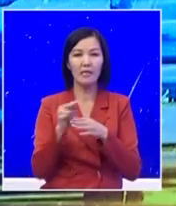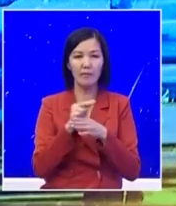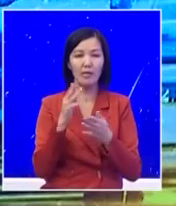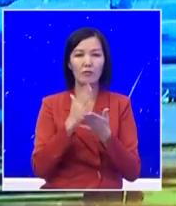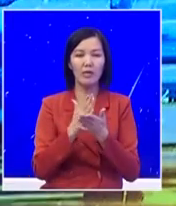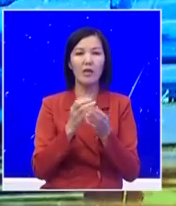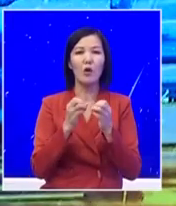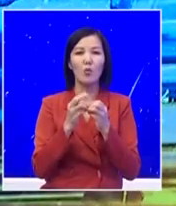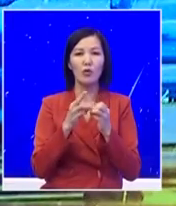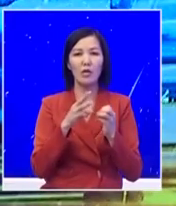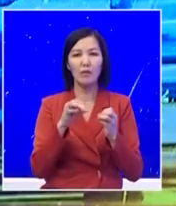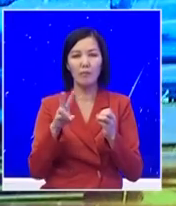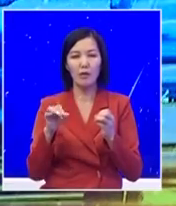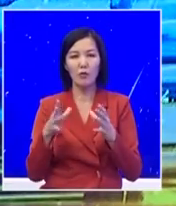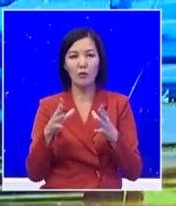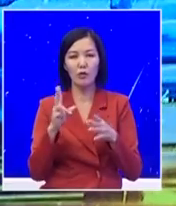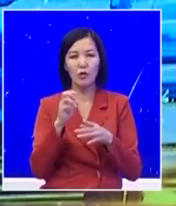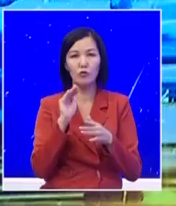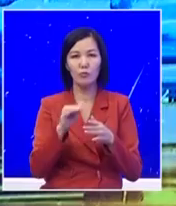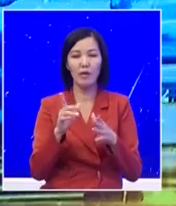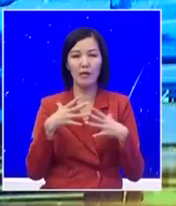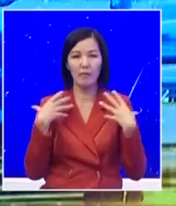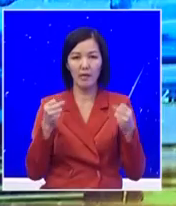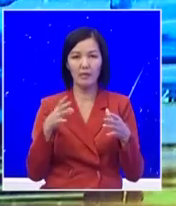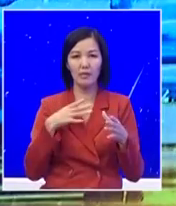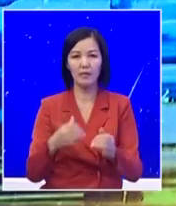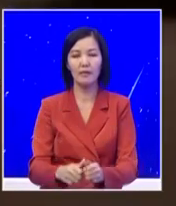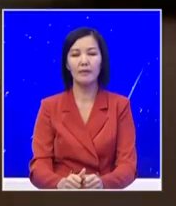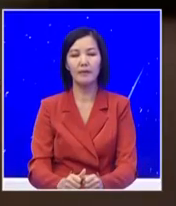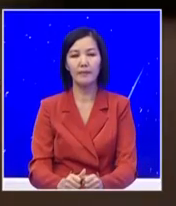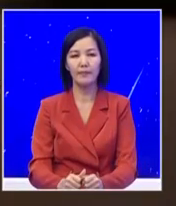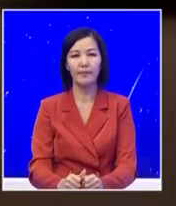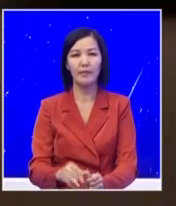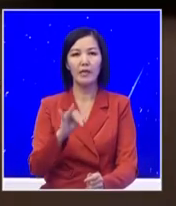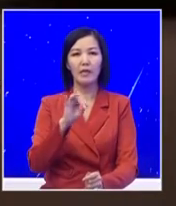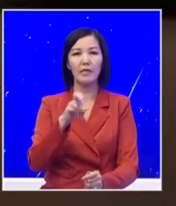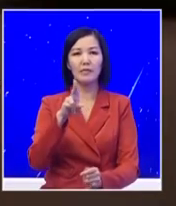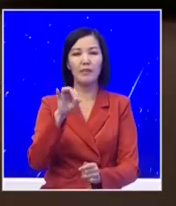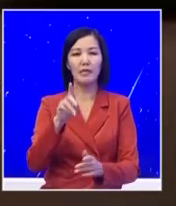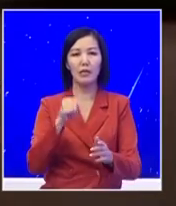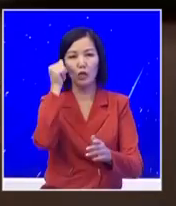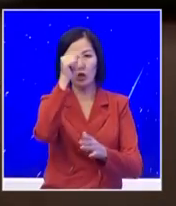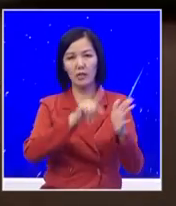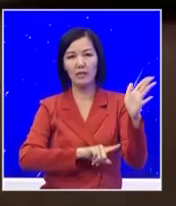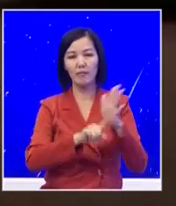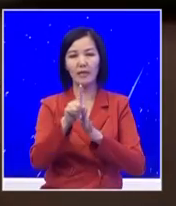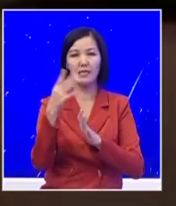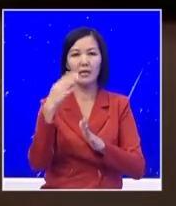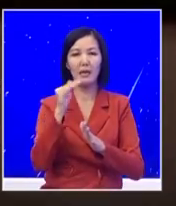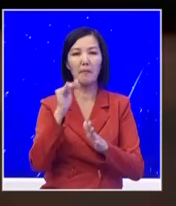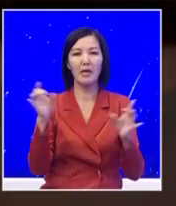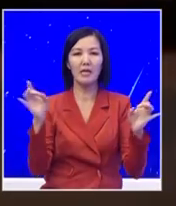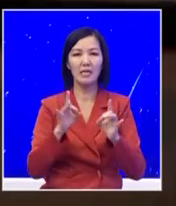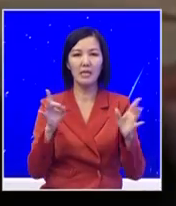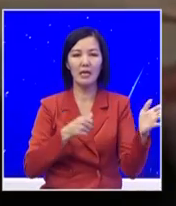миллион 200 мың адамды айықтырып қатарға қосты. Испанияда жыл басынан бері 40 мың мейрамхана жабылып қалған,